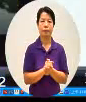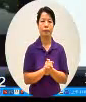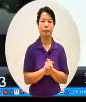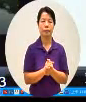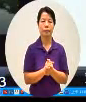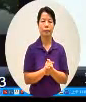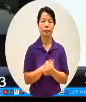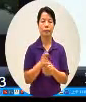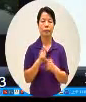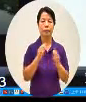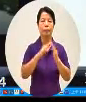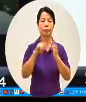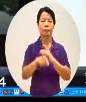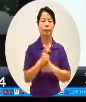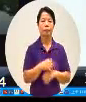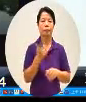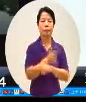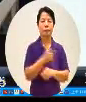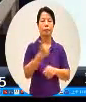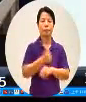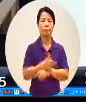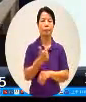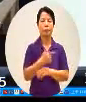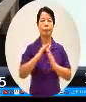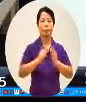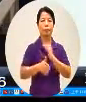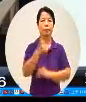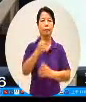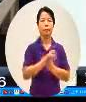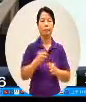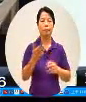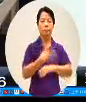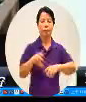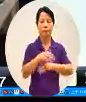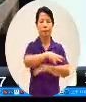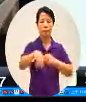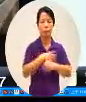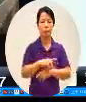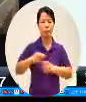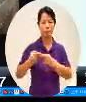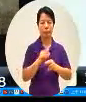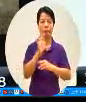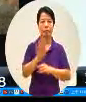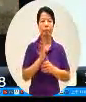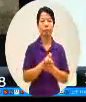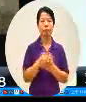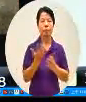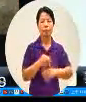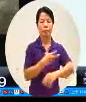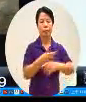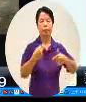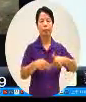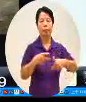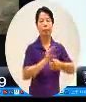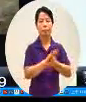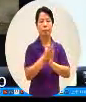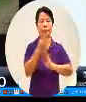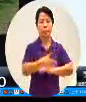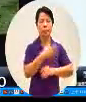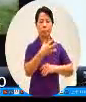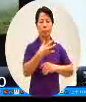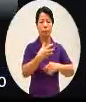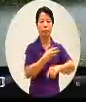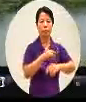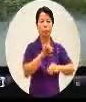高雄市爱河经历六任市长接力整治，水质景观都获得改变，但是位在仁武区八卦寮的爱河源